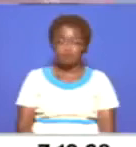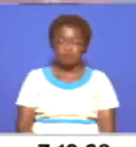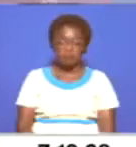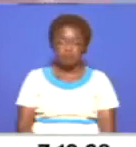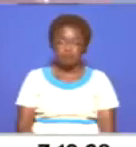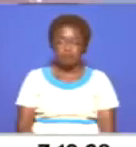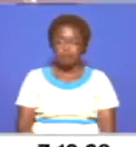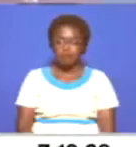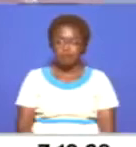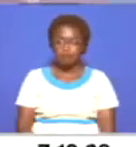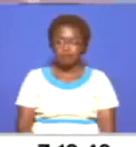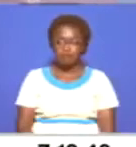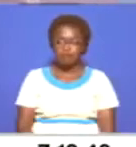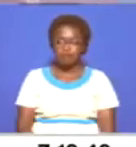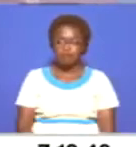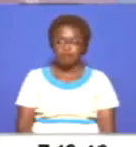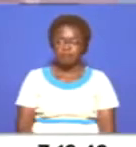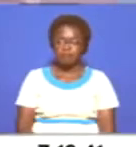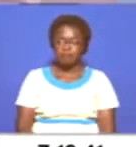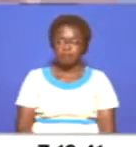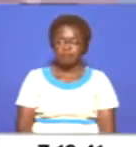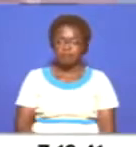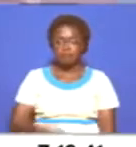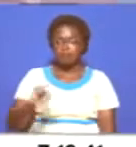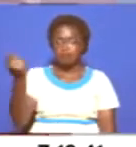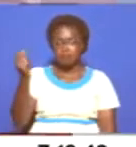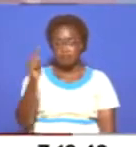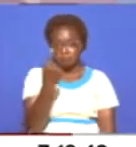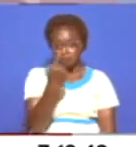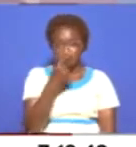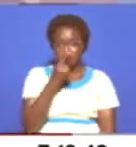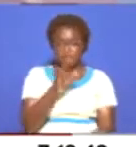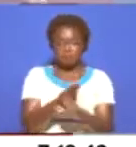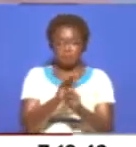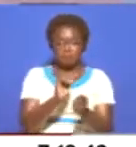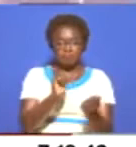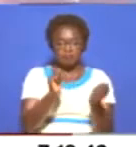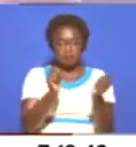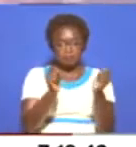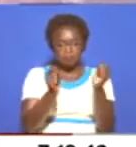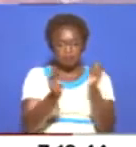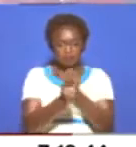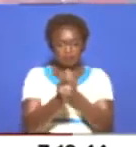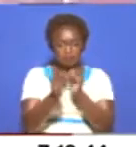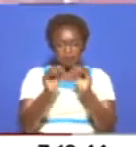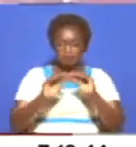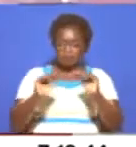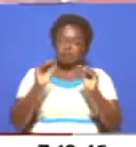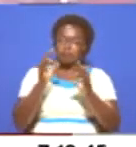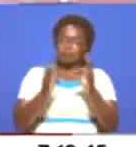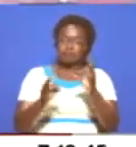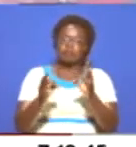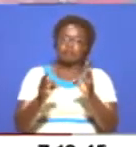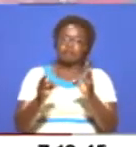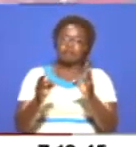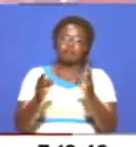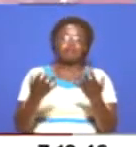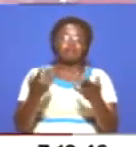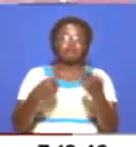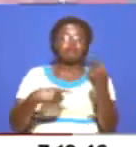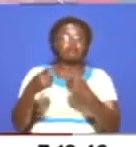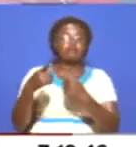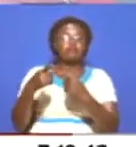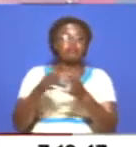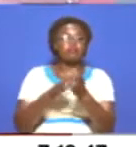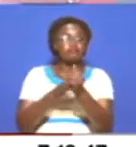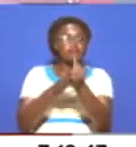Na tukirejelea siasa ni kwa mrengo wa Kenya Kwanza umeahidi kufanya mabadiliko sekta elimu iwapo utachukua hatamu ya uongozi. Vinara wa